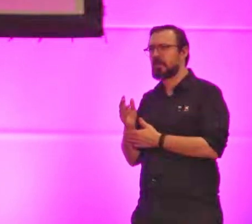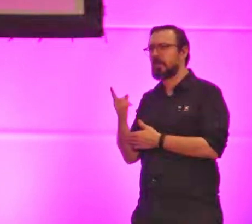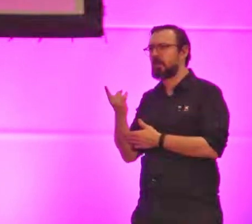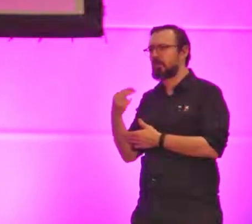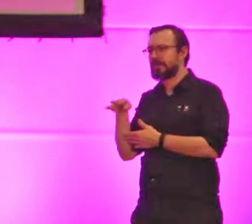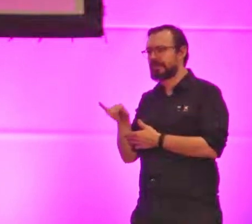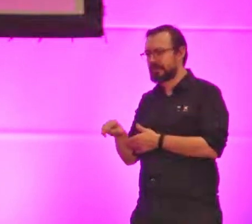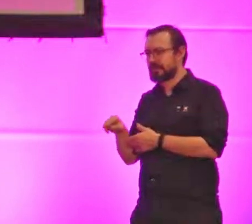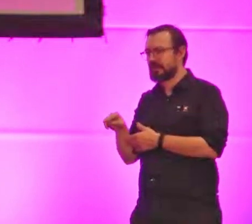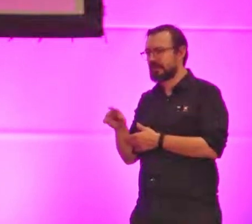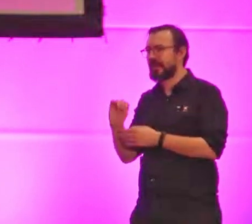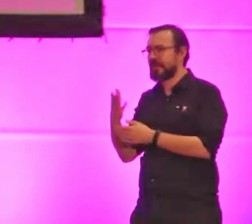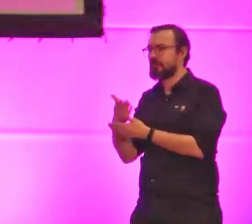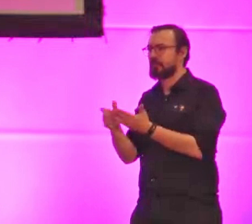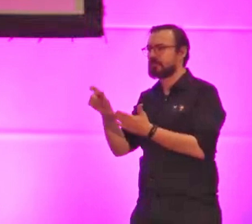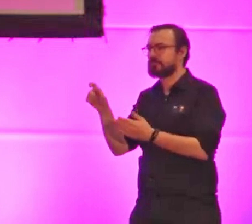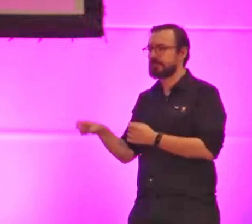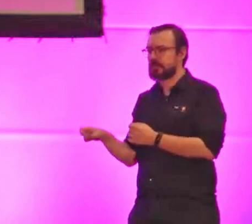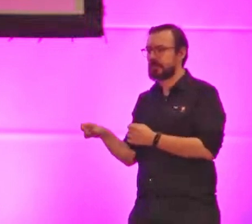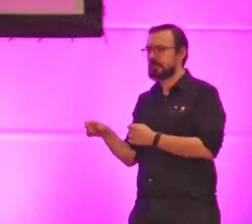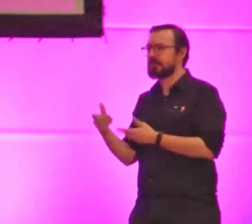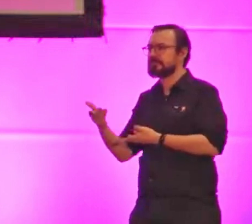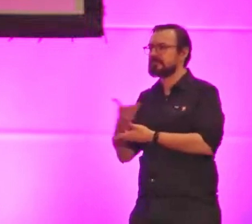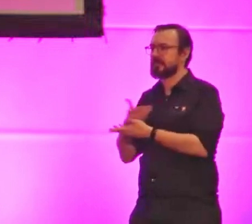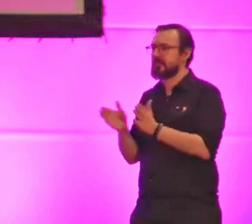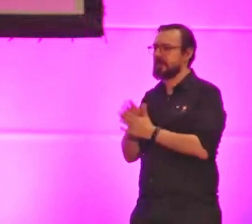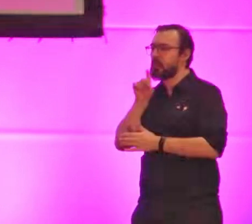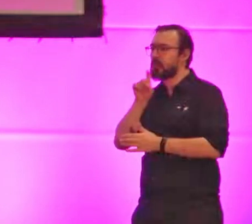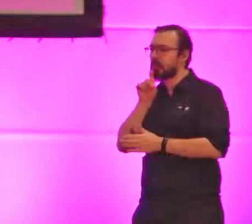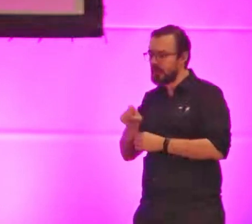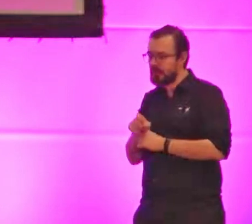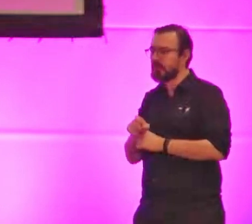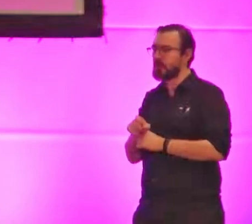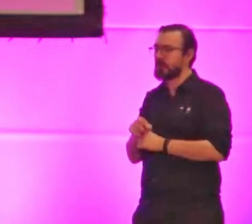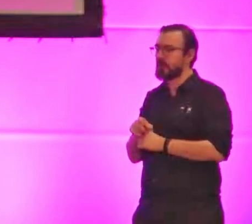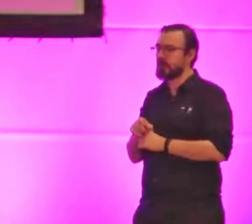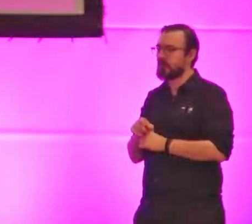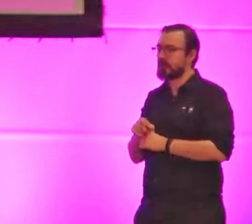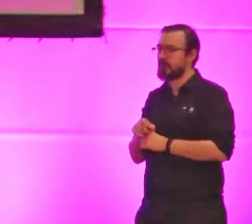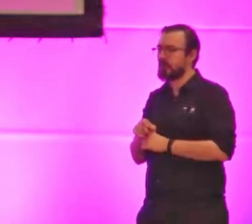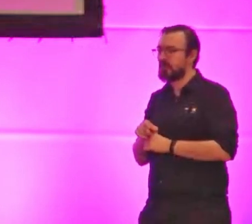Lundin erbjöd sig att samarbeta med åklagaren.